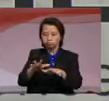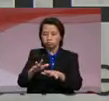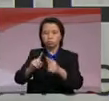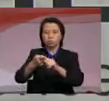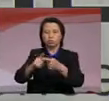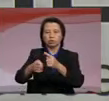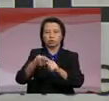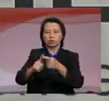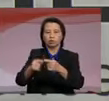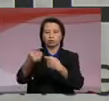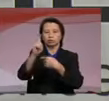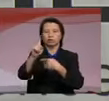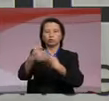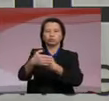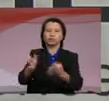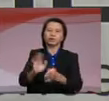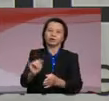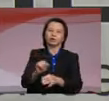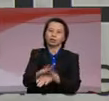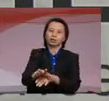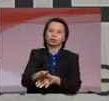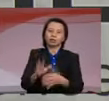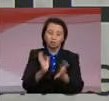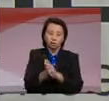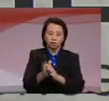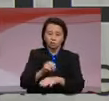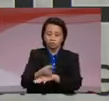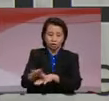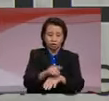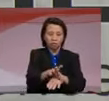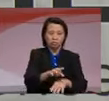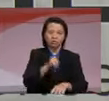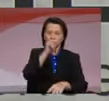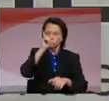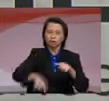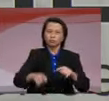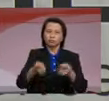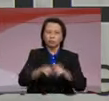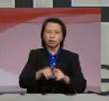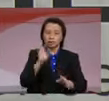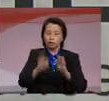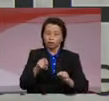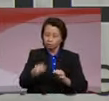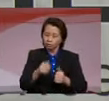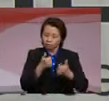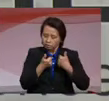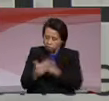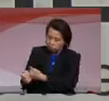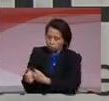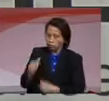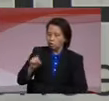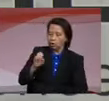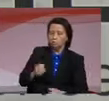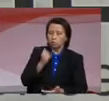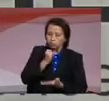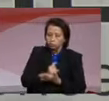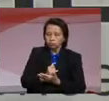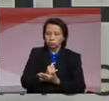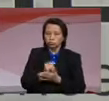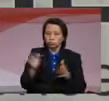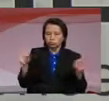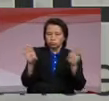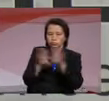rakan sebilik. Jadi jangkitan tersebut tak harus berlaku kalau mereka patuh pada SOP duduk